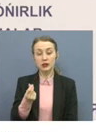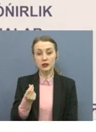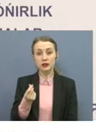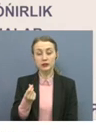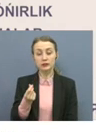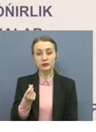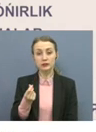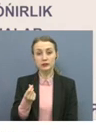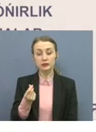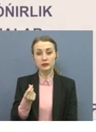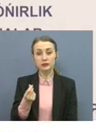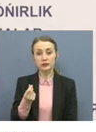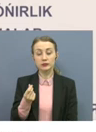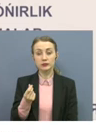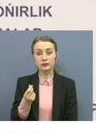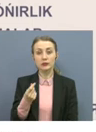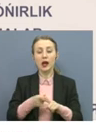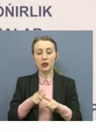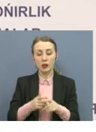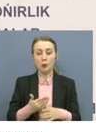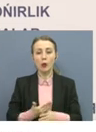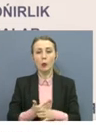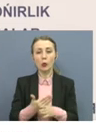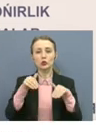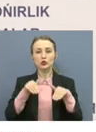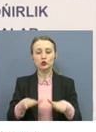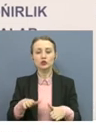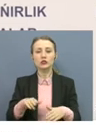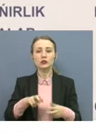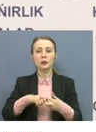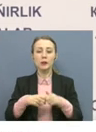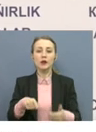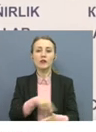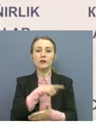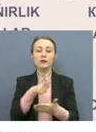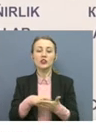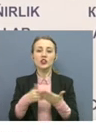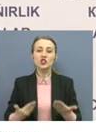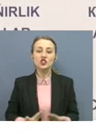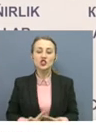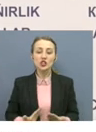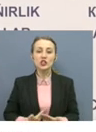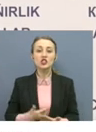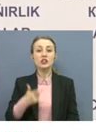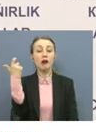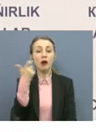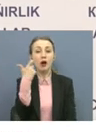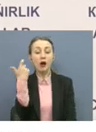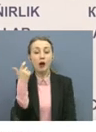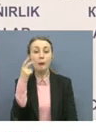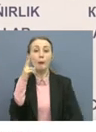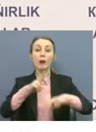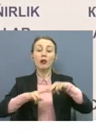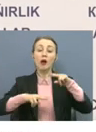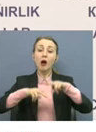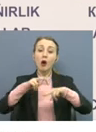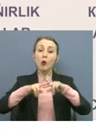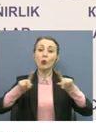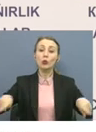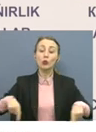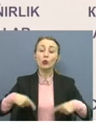құрылысын өрістетуге мүмкіндік береді. Жылу жүйесі тартылған аумақтан жеке тұрғын үй салуға жер телімдері беріле бастайды. Қазір